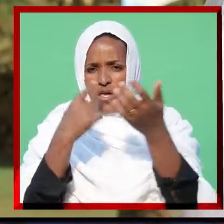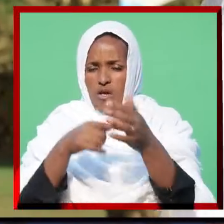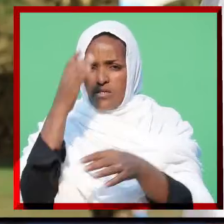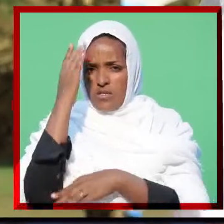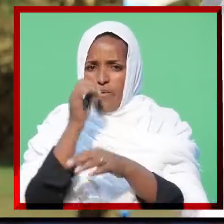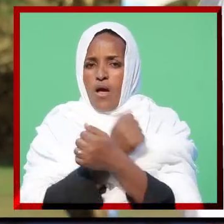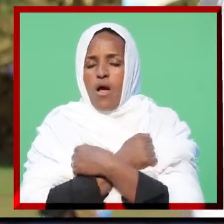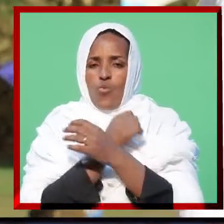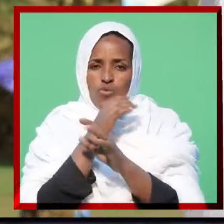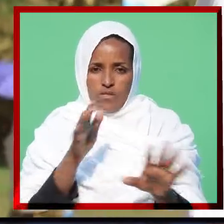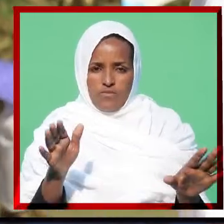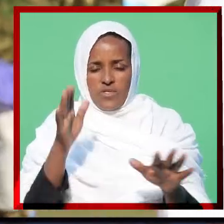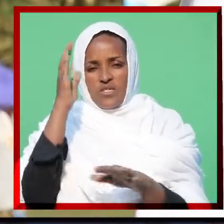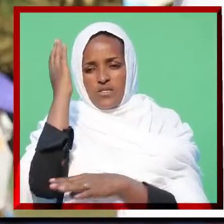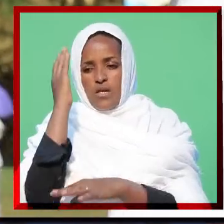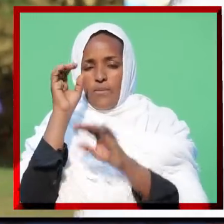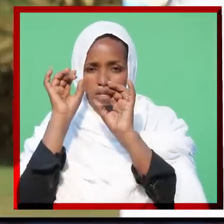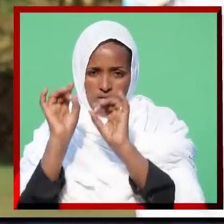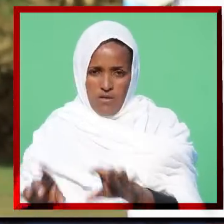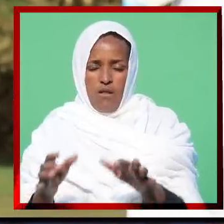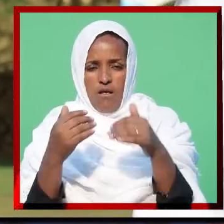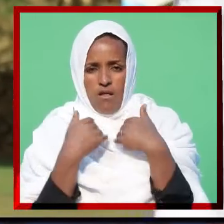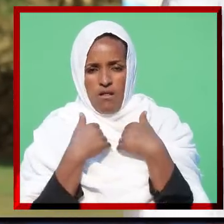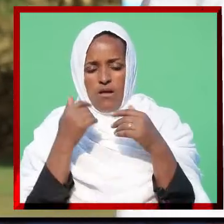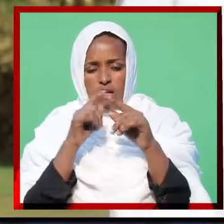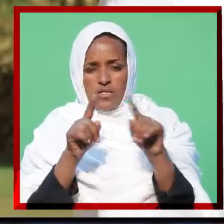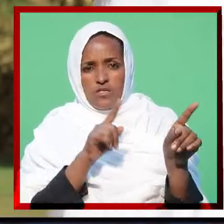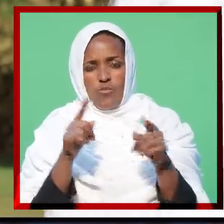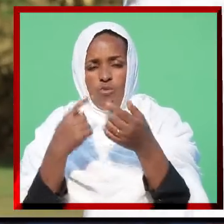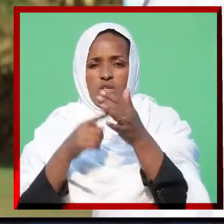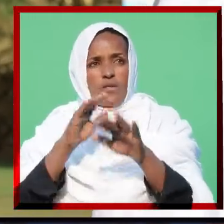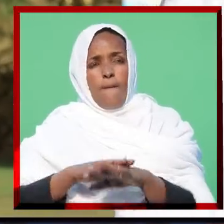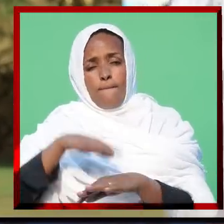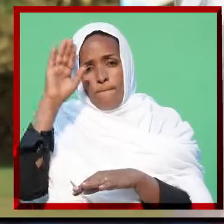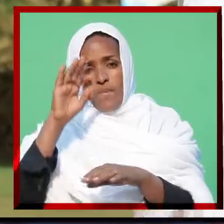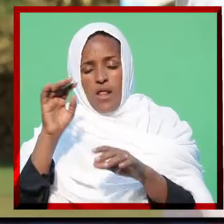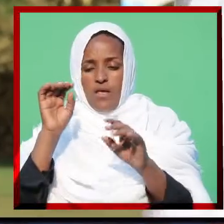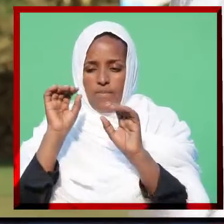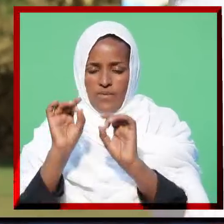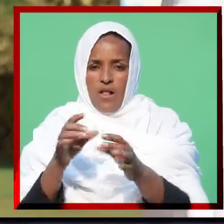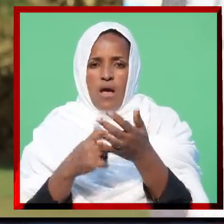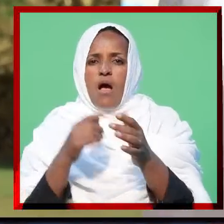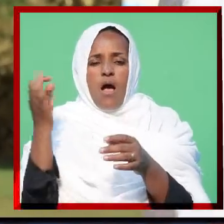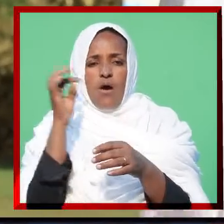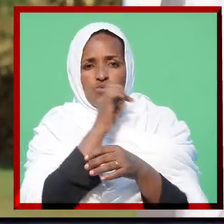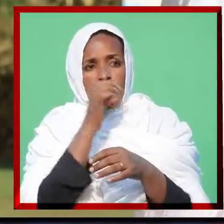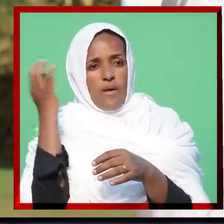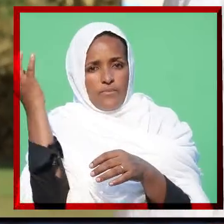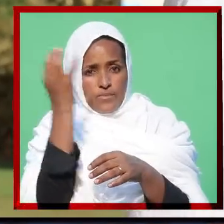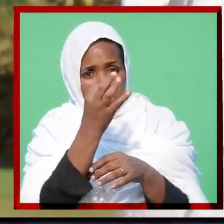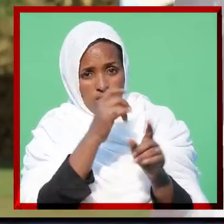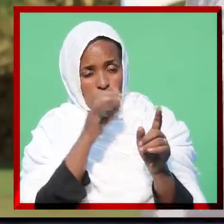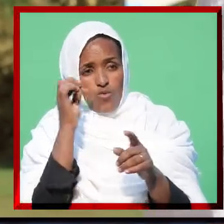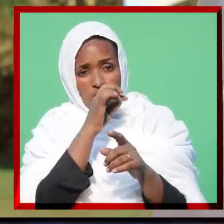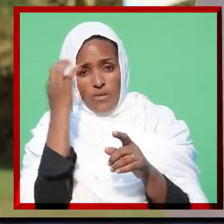ይጸየፋል፣ እግዚአብሔር ይጣላል። ግን ደግሞ ከዚህ በላይ የሚጠላው አለ፣ ሐሰተኛ ምስክር። ሐሰተኛ ምስክር